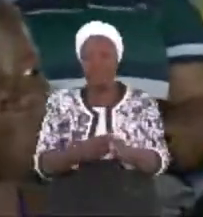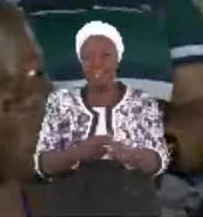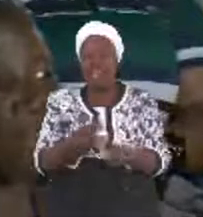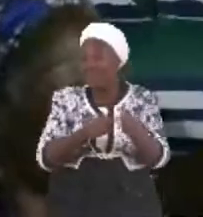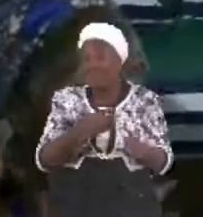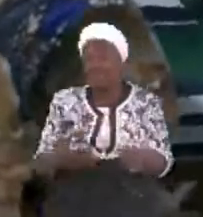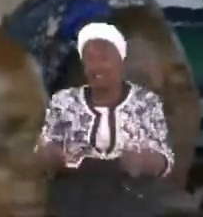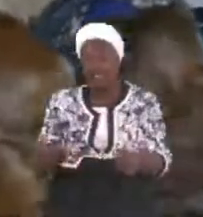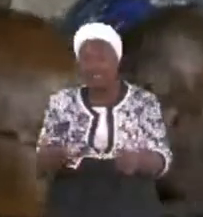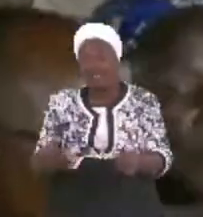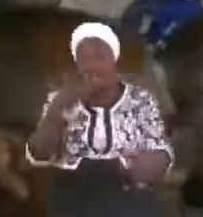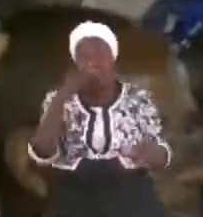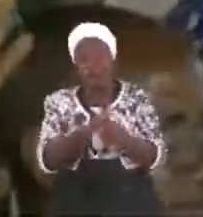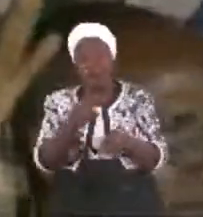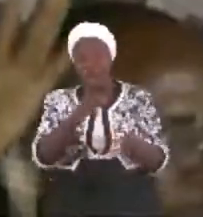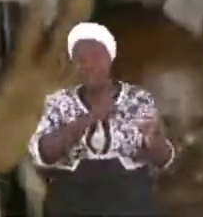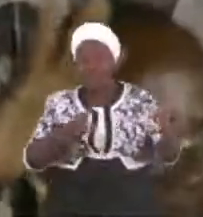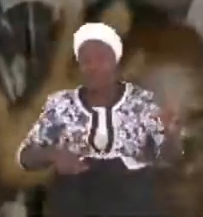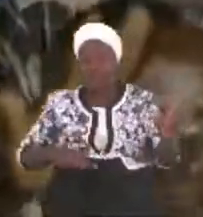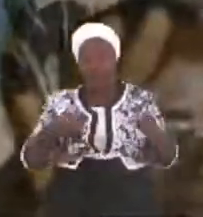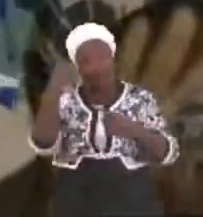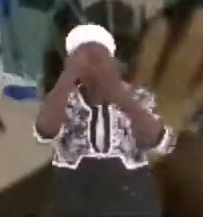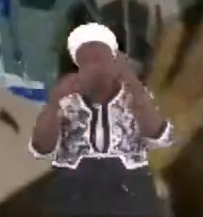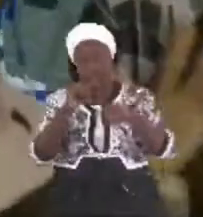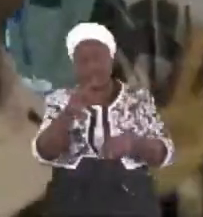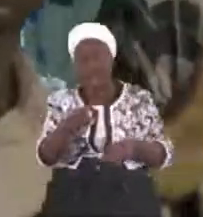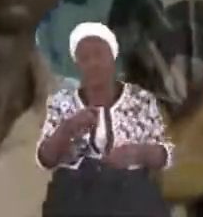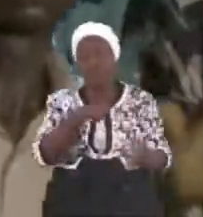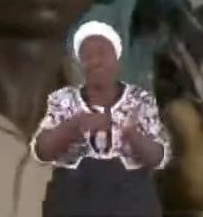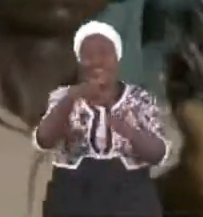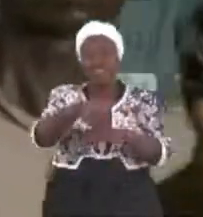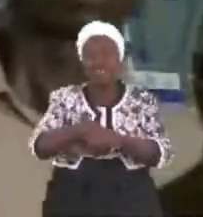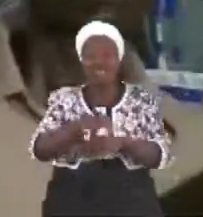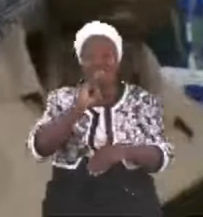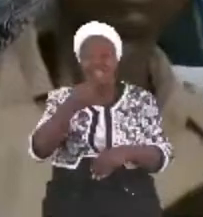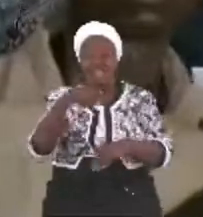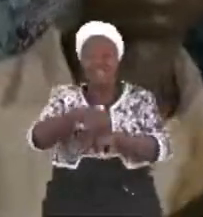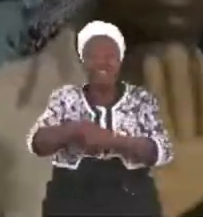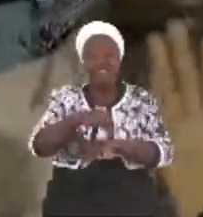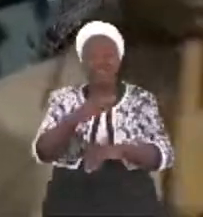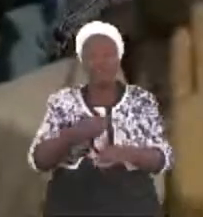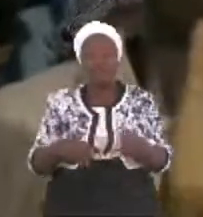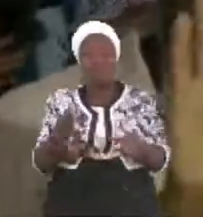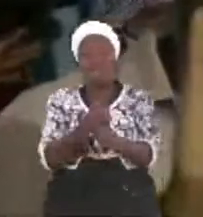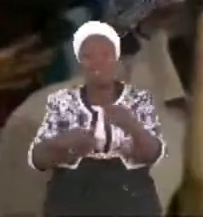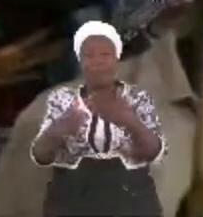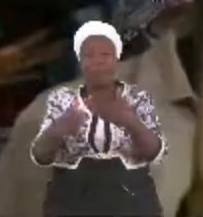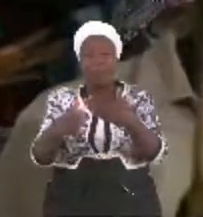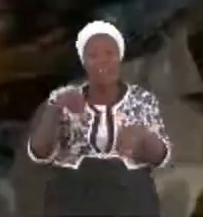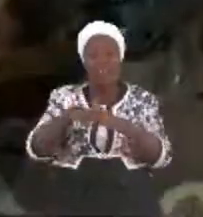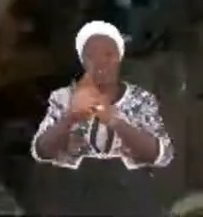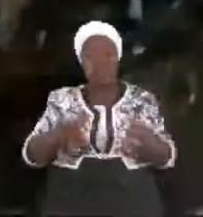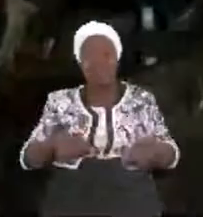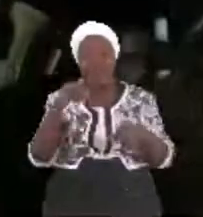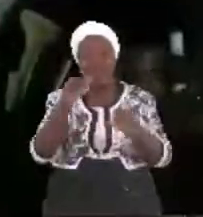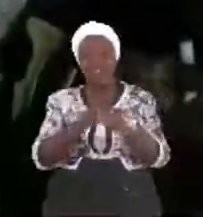Et toute promesse faite par le Seigneur te concernant ce soir, c'est ta soirée de recouvrement dans ta